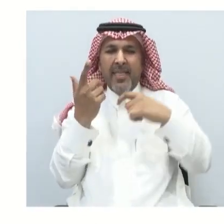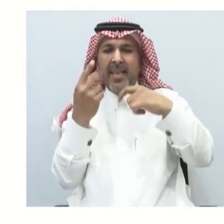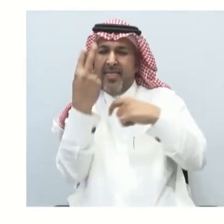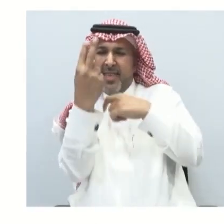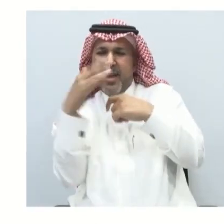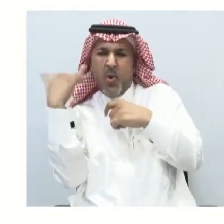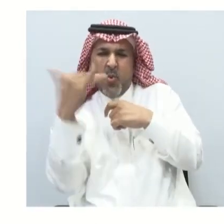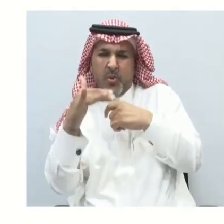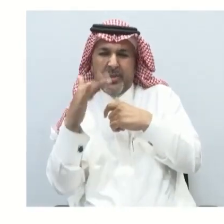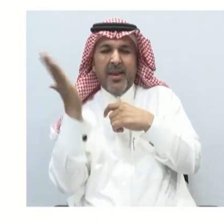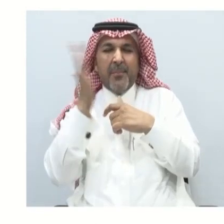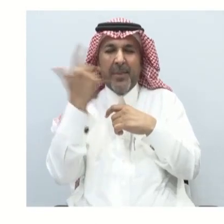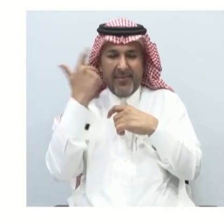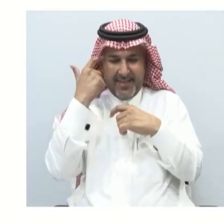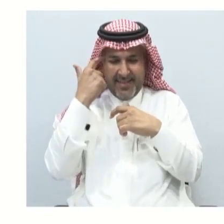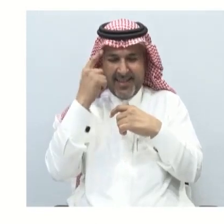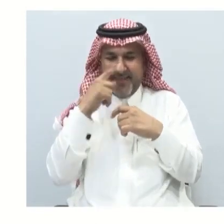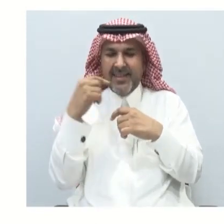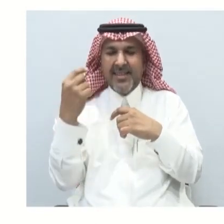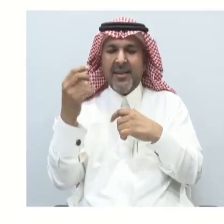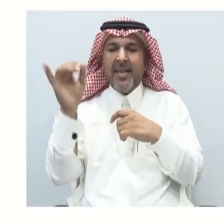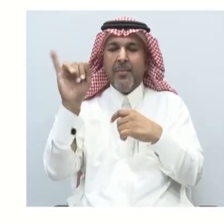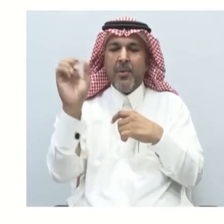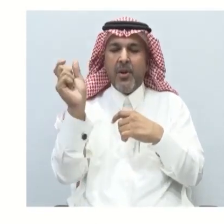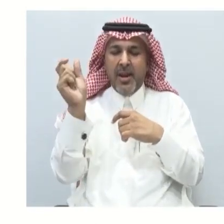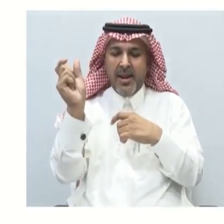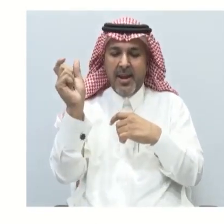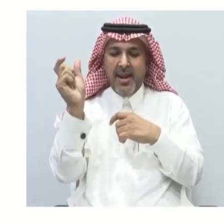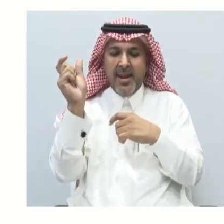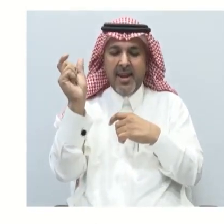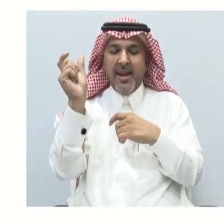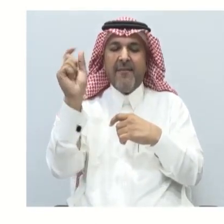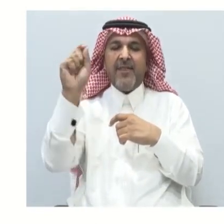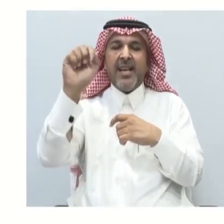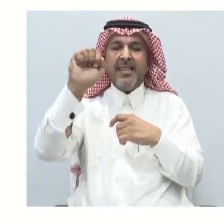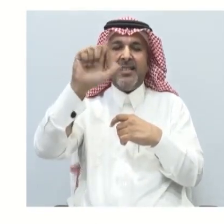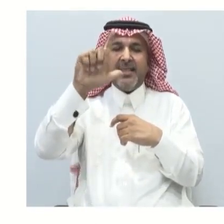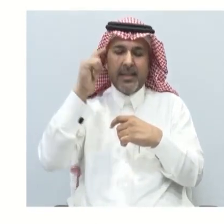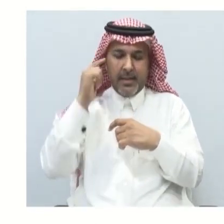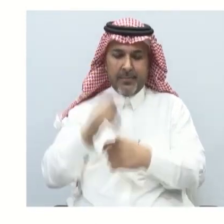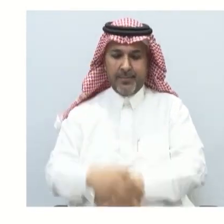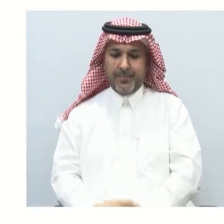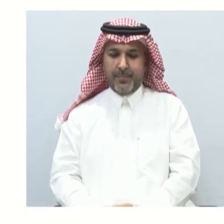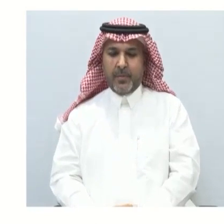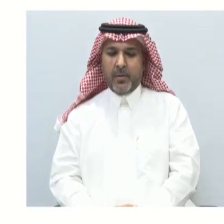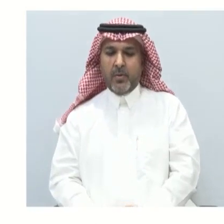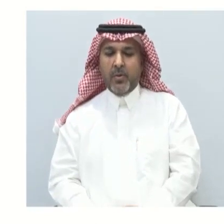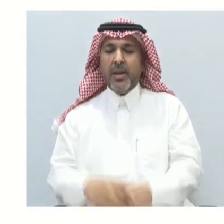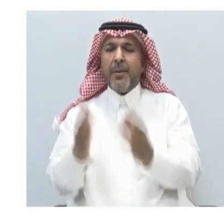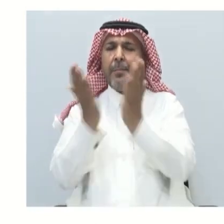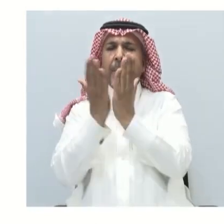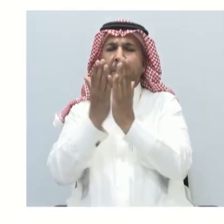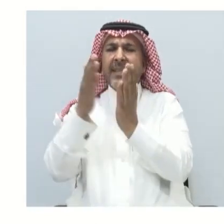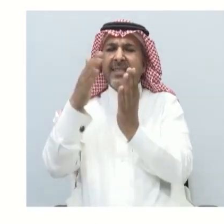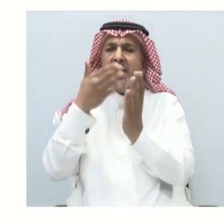مثلا ما في اوزان الطلاب في مدرسه طبعا اوزان ز الطلب في مدارس مدينه صبيا طبعا تعتبر ايضا متغير